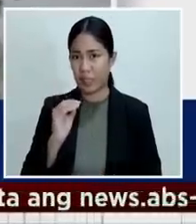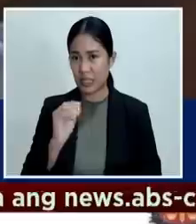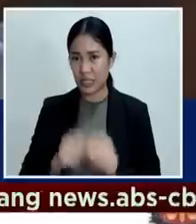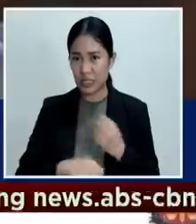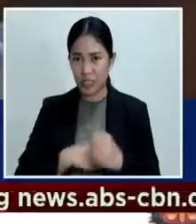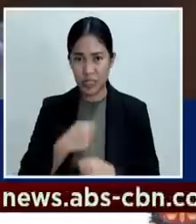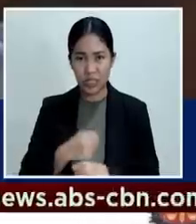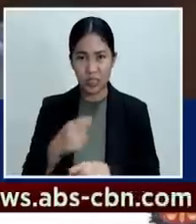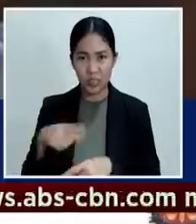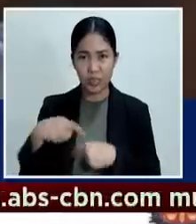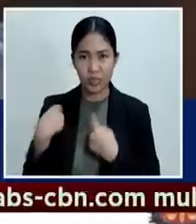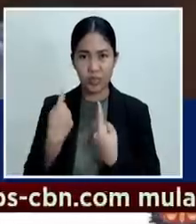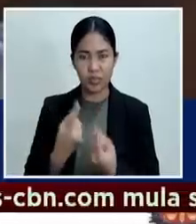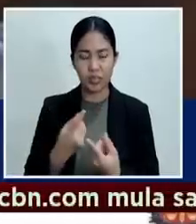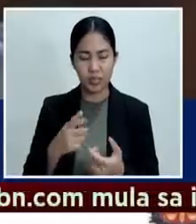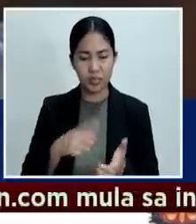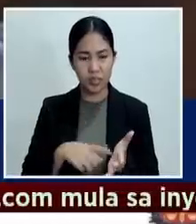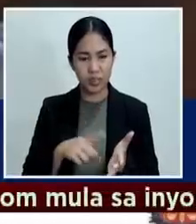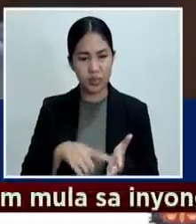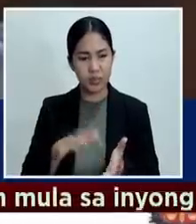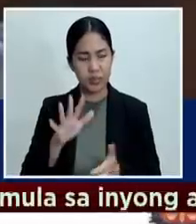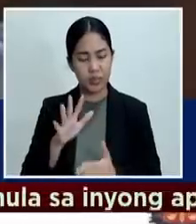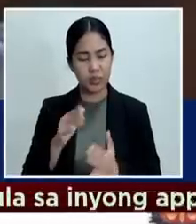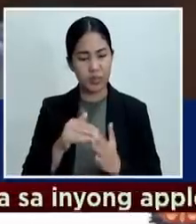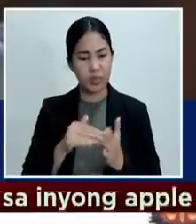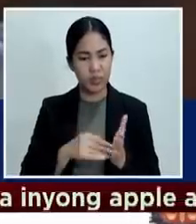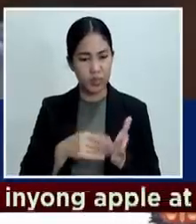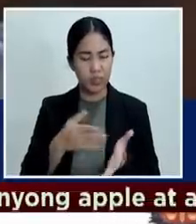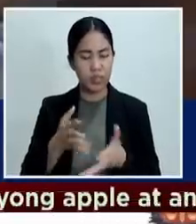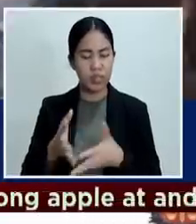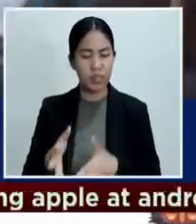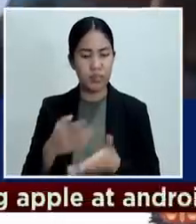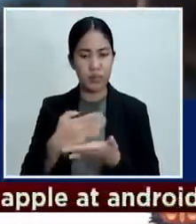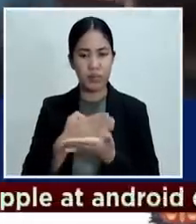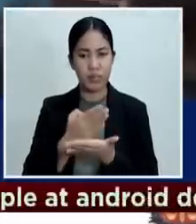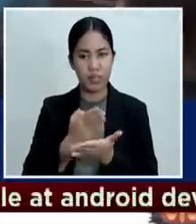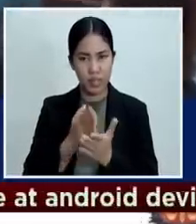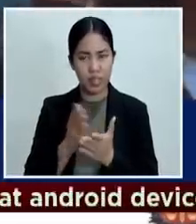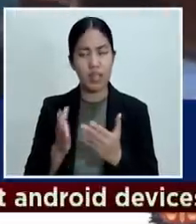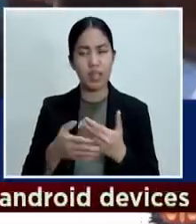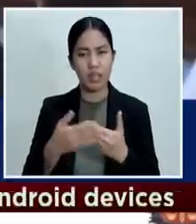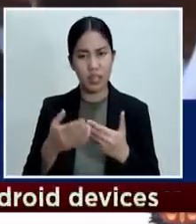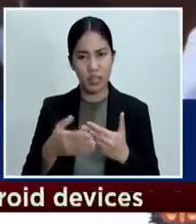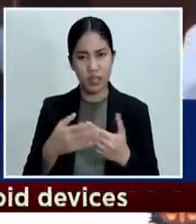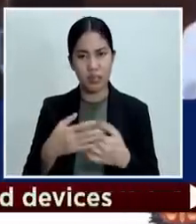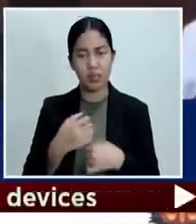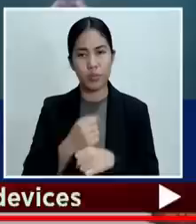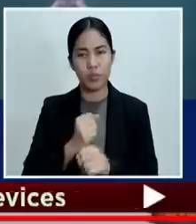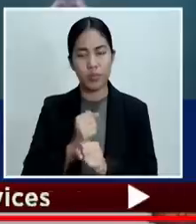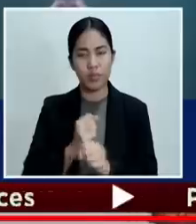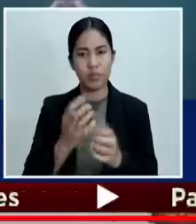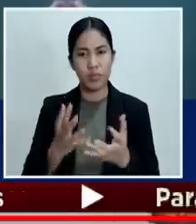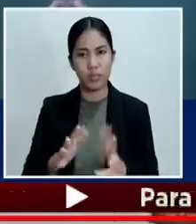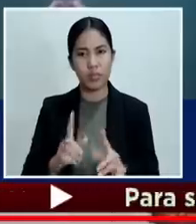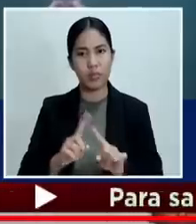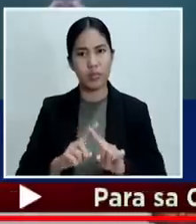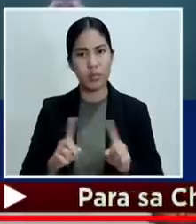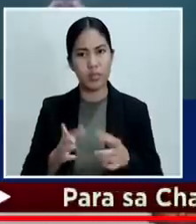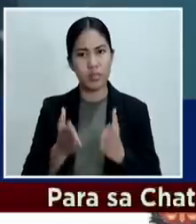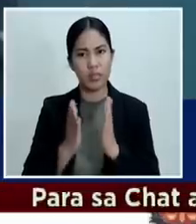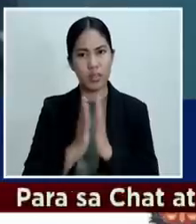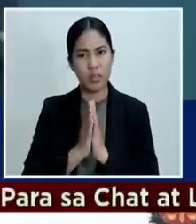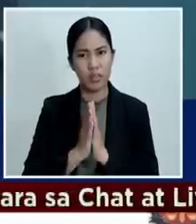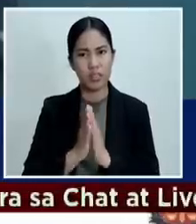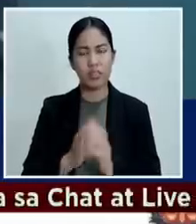natitirang pondo. Enough naman po ito para tapusin yung high dam natin, sir. Pero tanong ng mga mambabatas, para saan ang